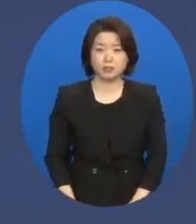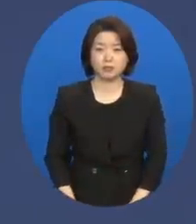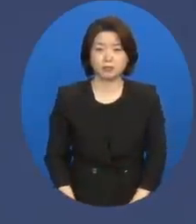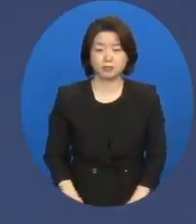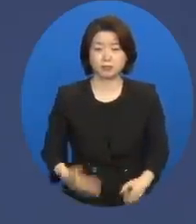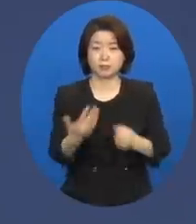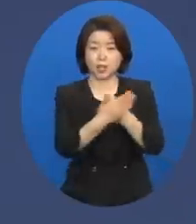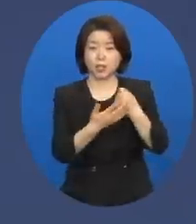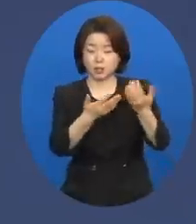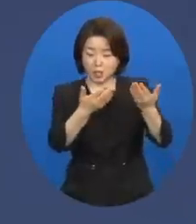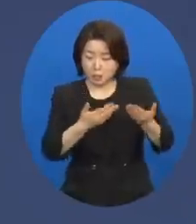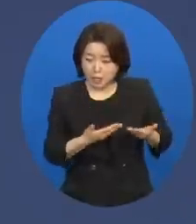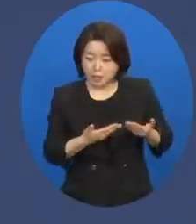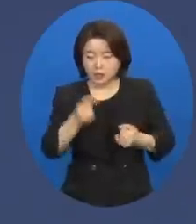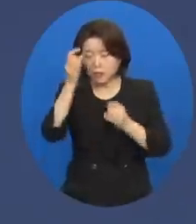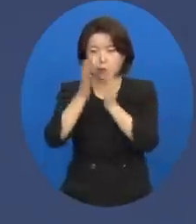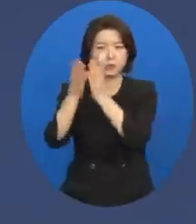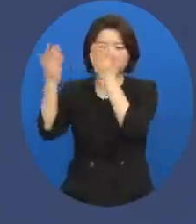은혜 받지 기도 안 해요.